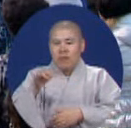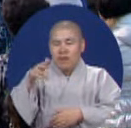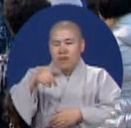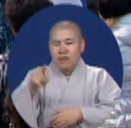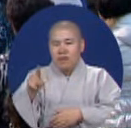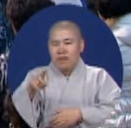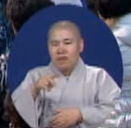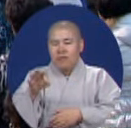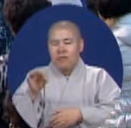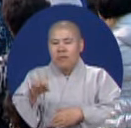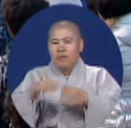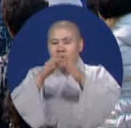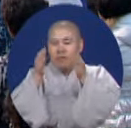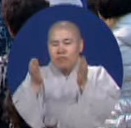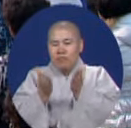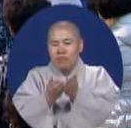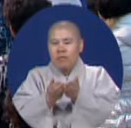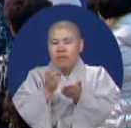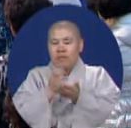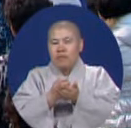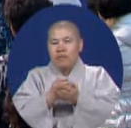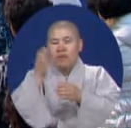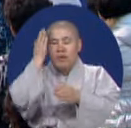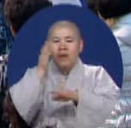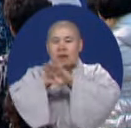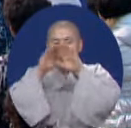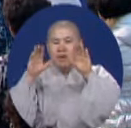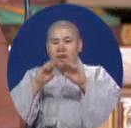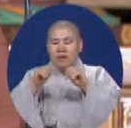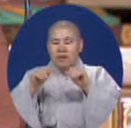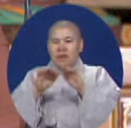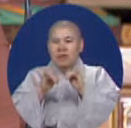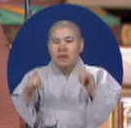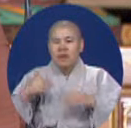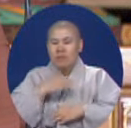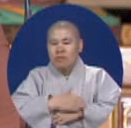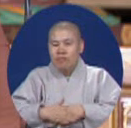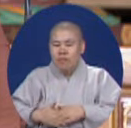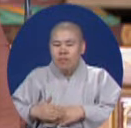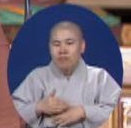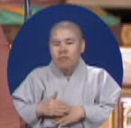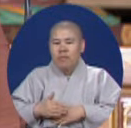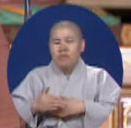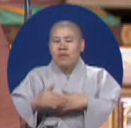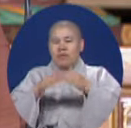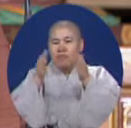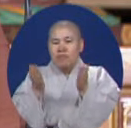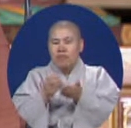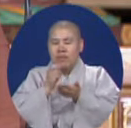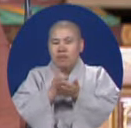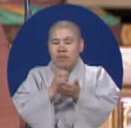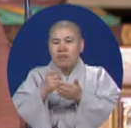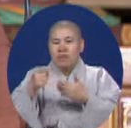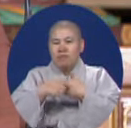일체만법이 하늘이 땅이고 사람 몸이고 만법이 자기 마음을 여의지 않는다라는